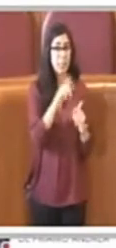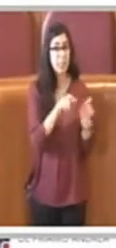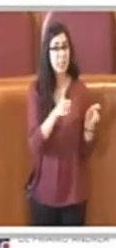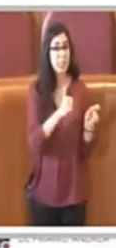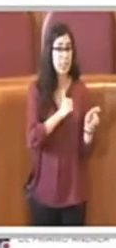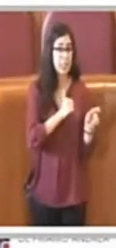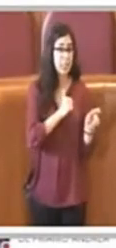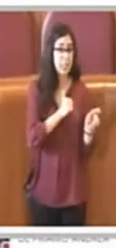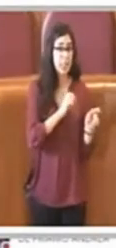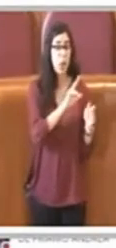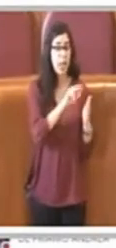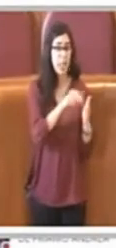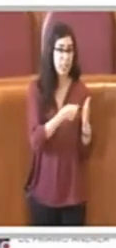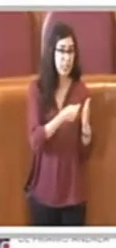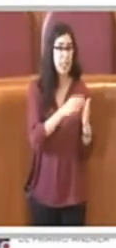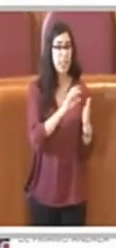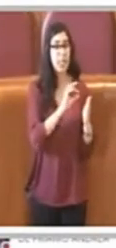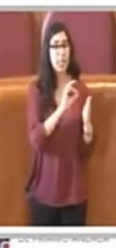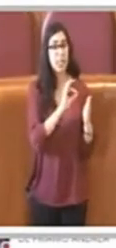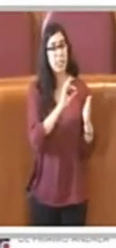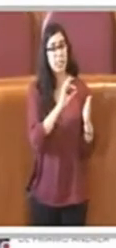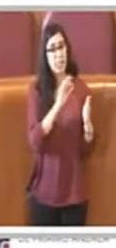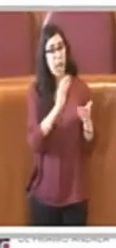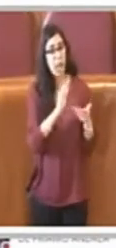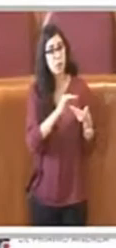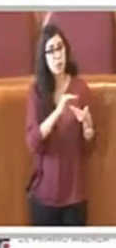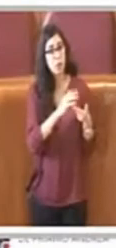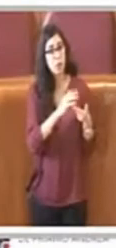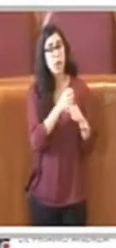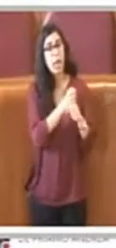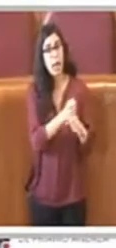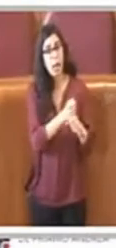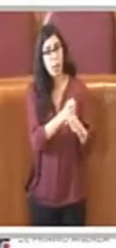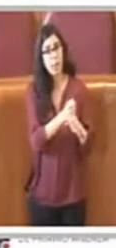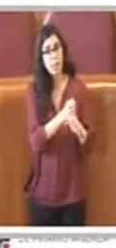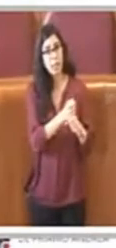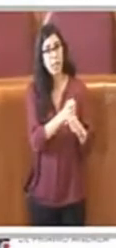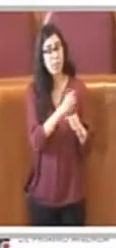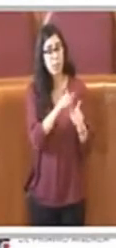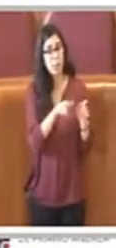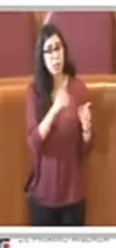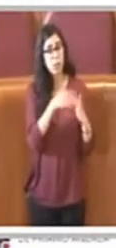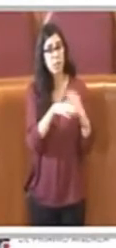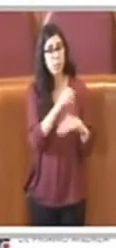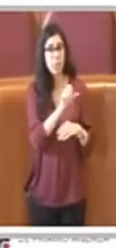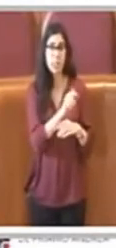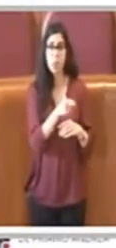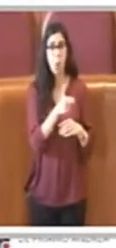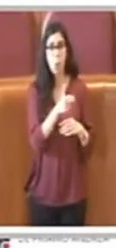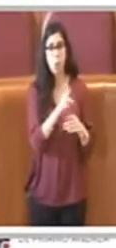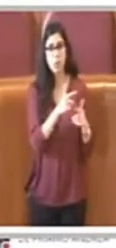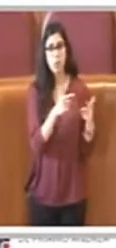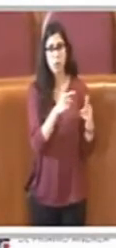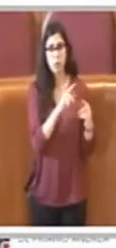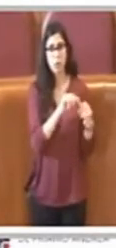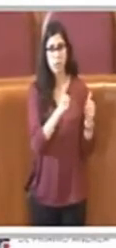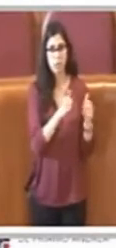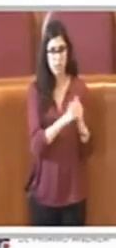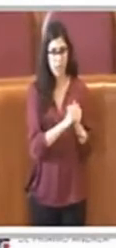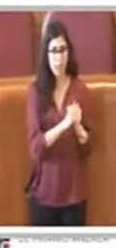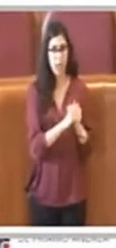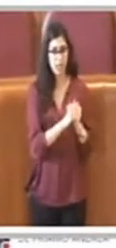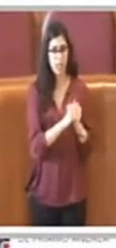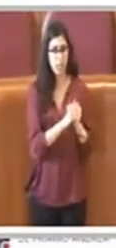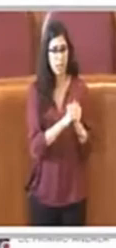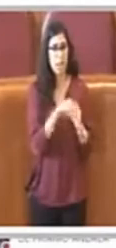singoli iscritti o meno ad associazioni rappresentative di persone con disabilità. Qui abbiamo accolto una richiesta